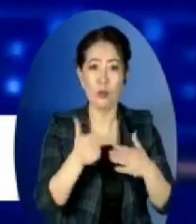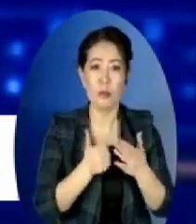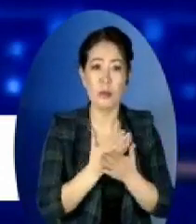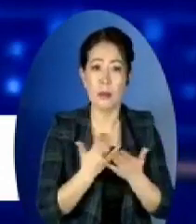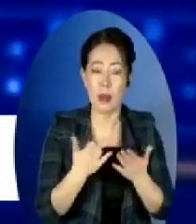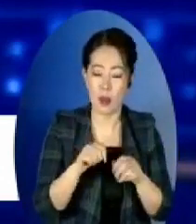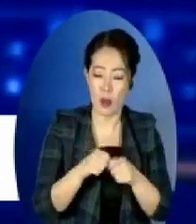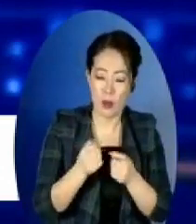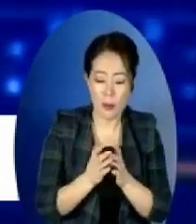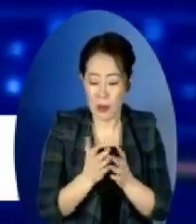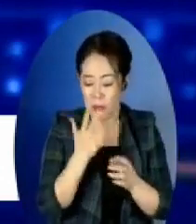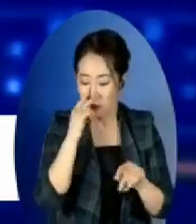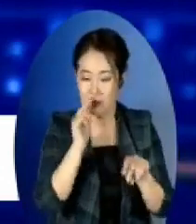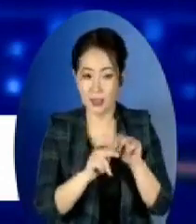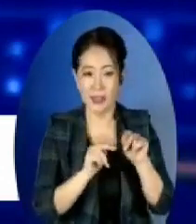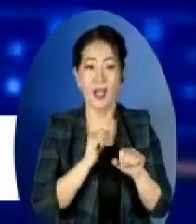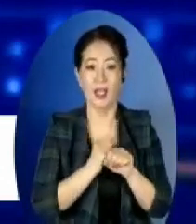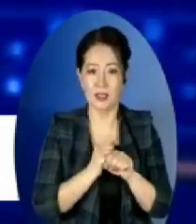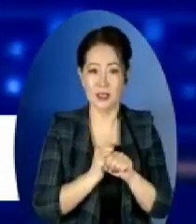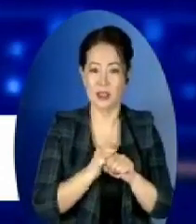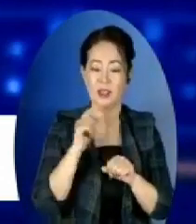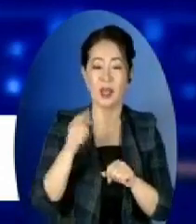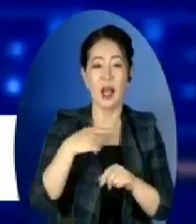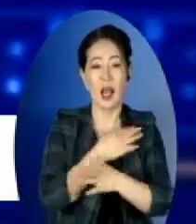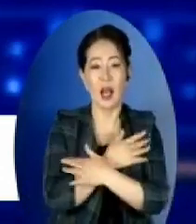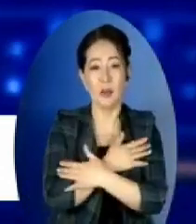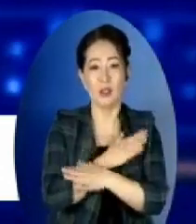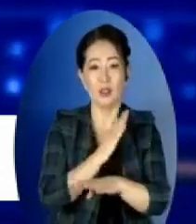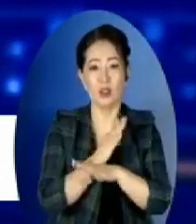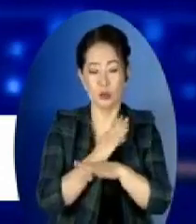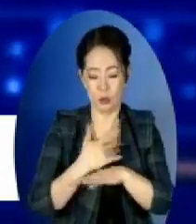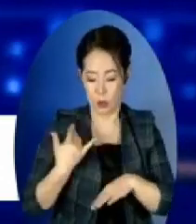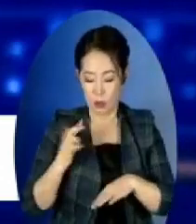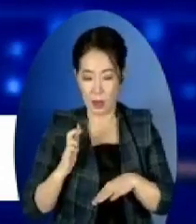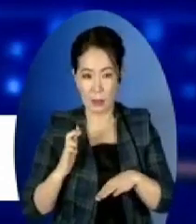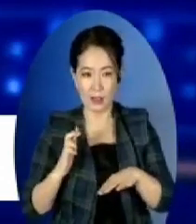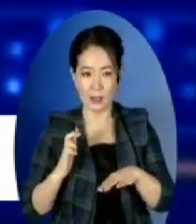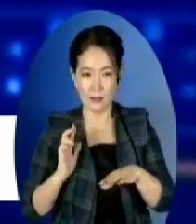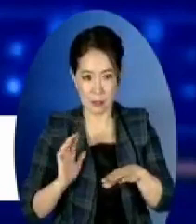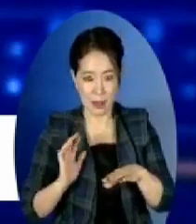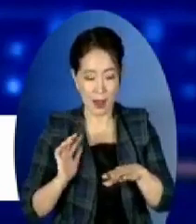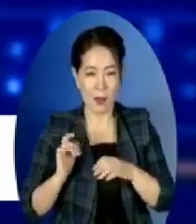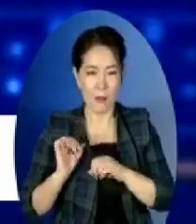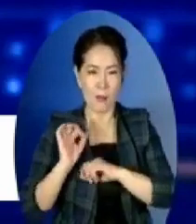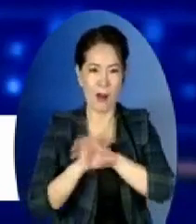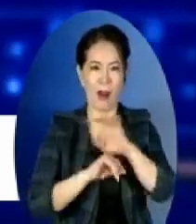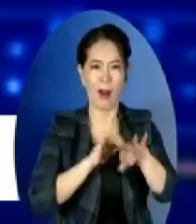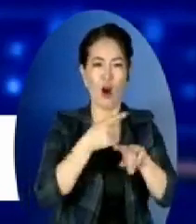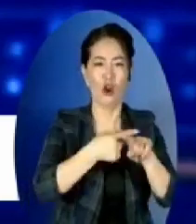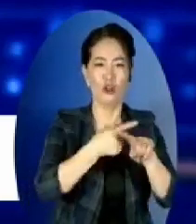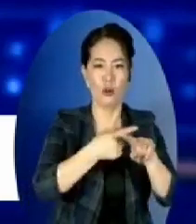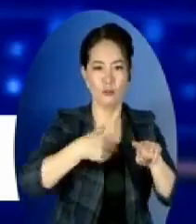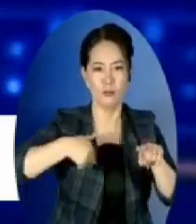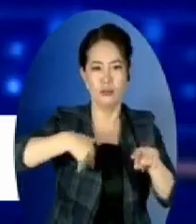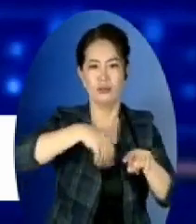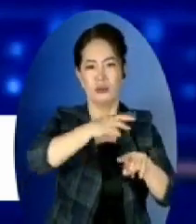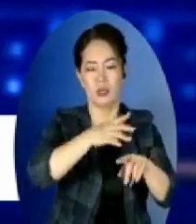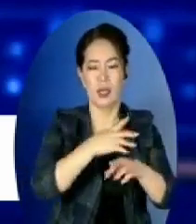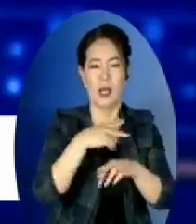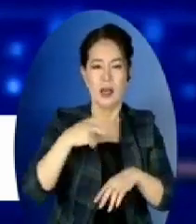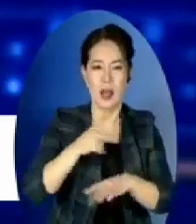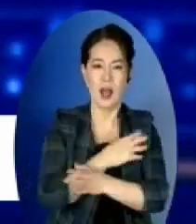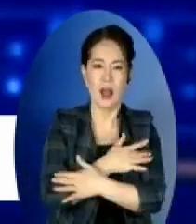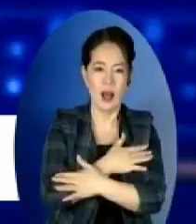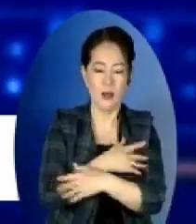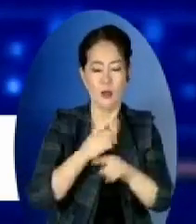зохион байгуулж ажиллаж байгаа. Тэгэхээр бол ер нь бол амралтын өдрүүдэд бол нийслэлхтээс гарч байгаа хөдөлгөөн бол маш их байна. Иргэд маань одоо ойрхон лагер цэслэлгүй авч